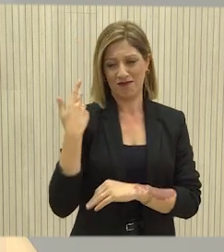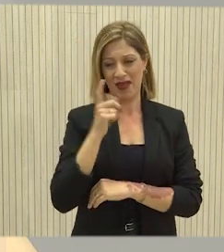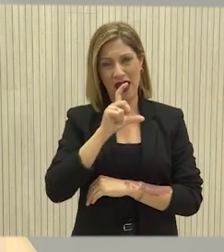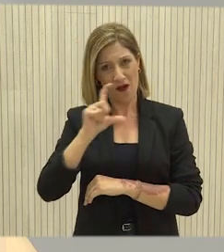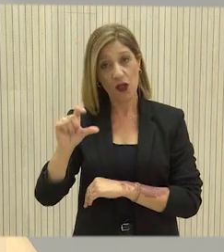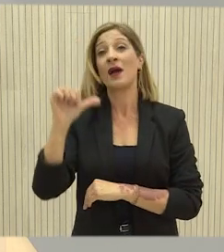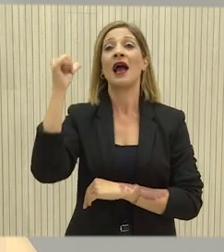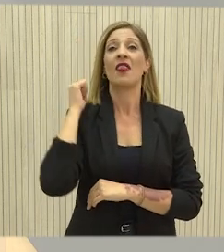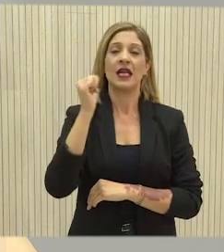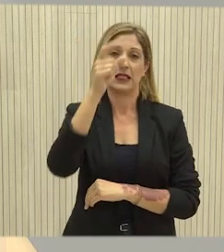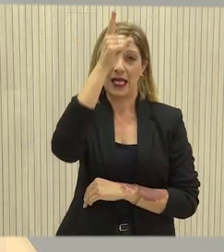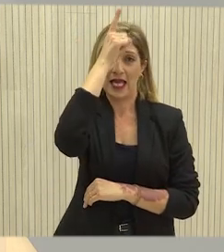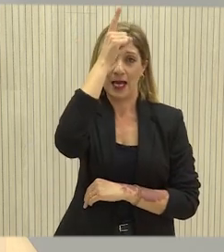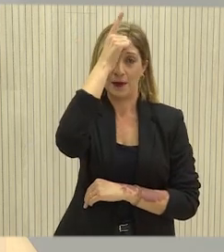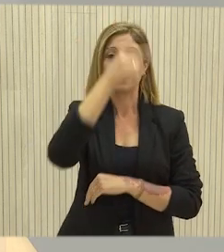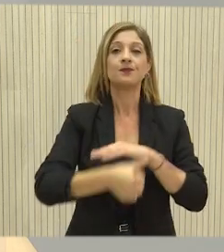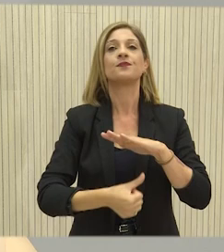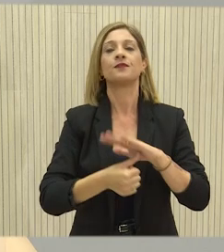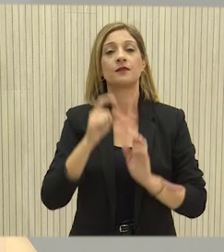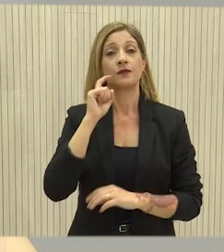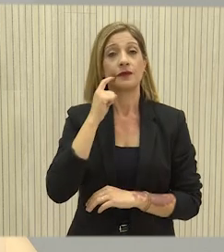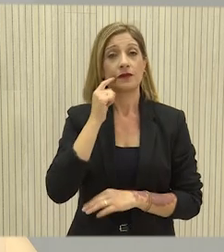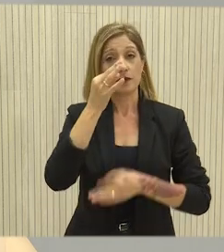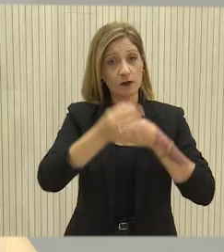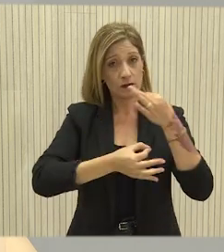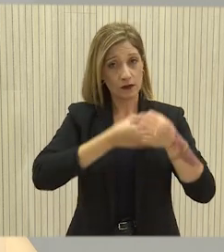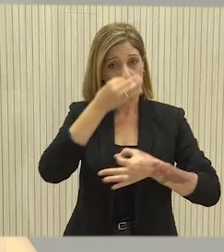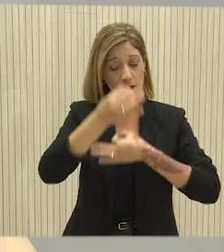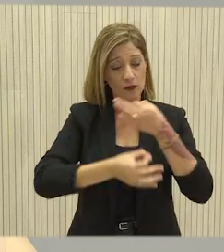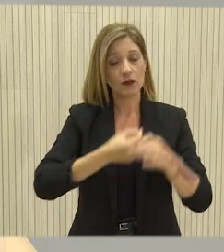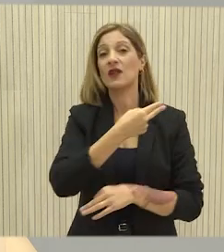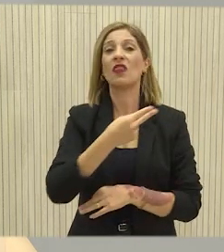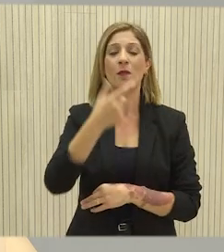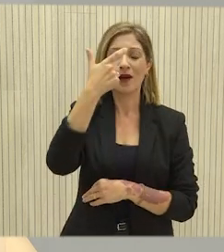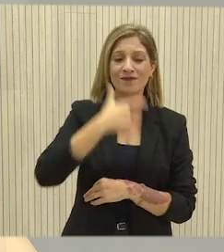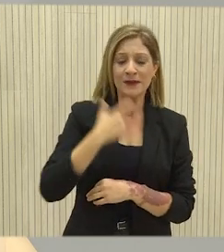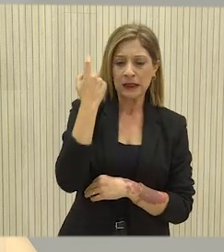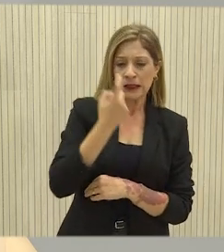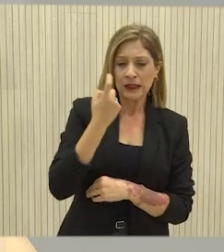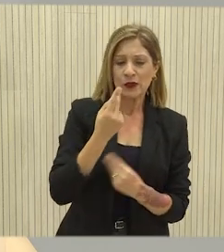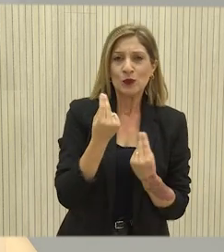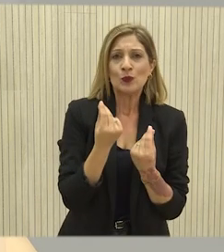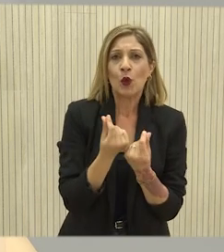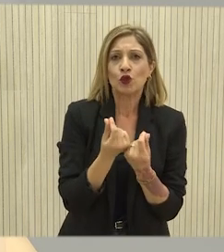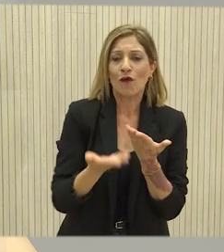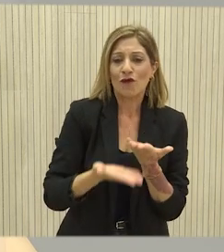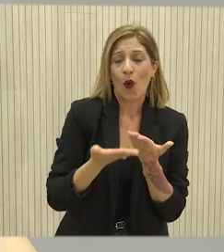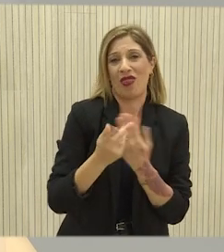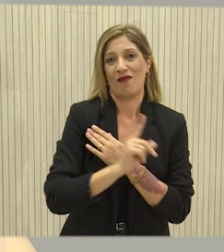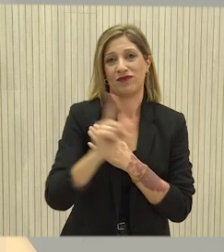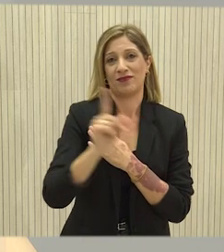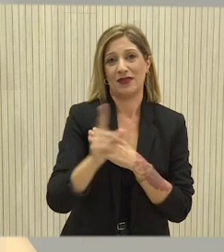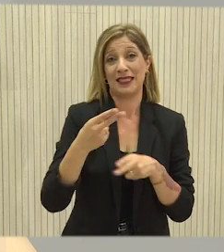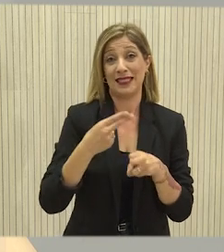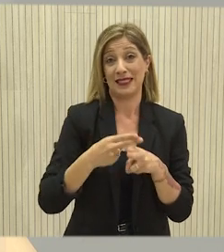και χθες στη Γερμανία. Ο πρόεδρος Χριστοδουλίδης θα αναπτύξει πτυχές και παραμέτρους της πρωτοβουλίας όπως διαμορφώνεται, επισημένοντας ταυτόχρονα